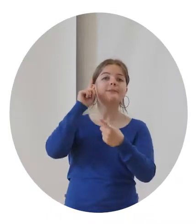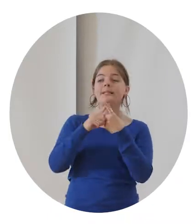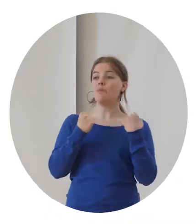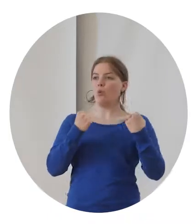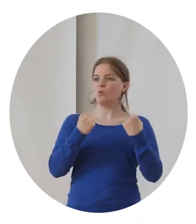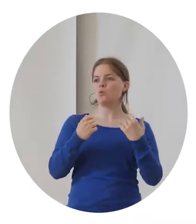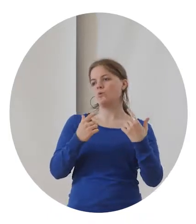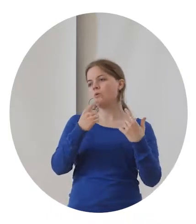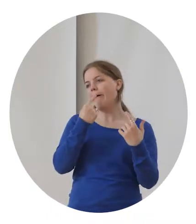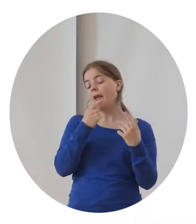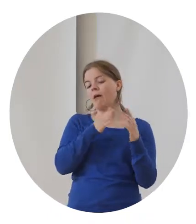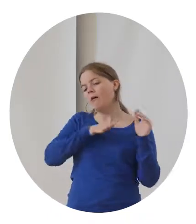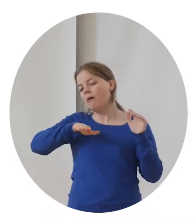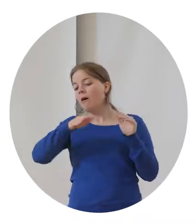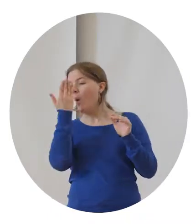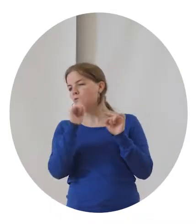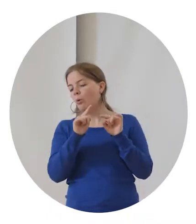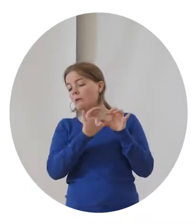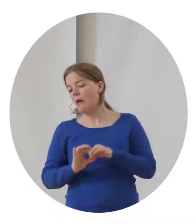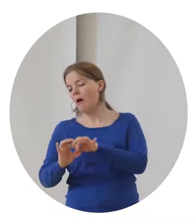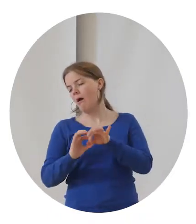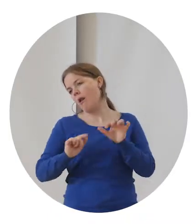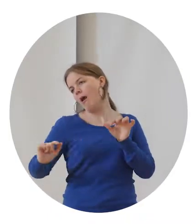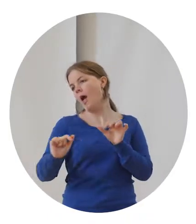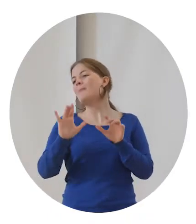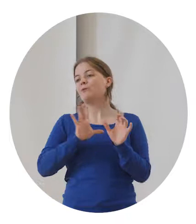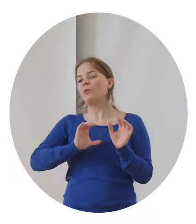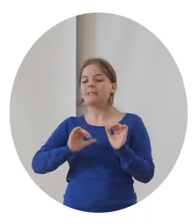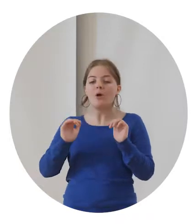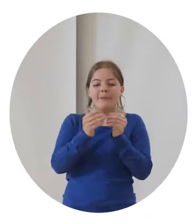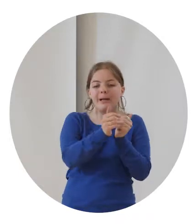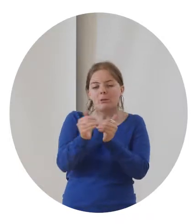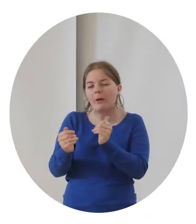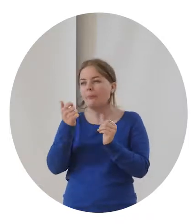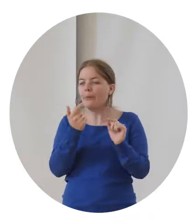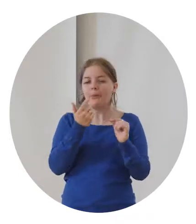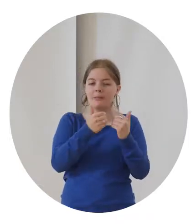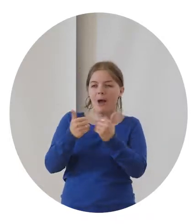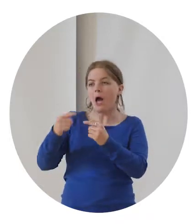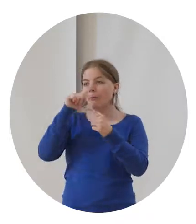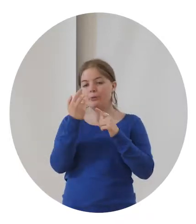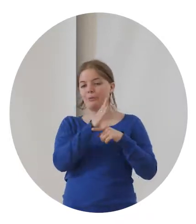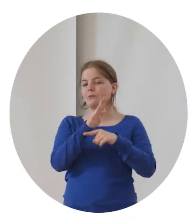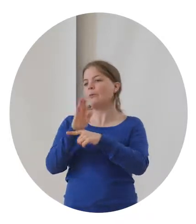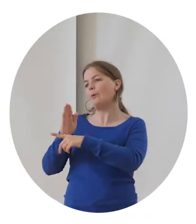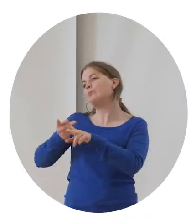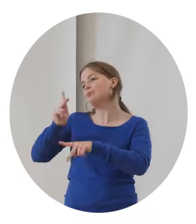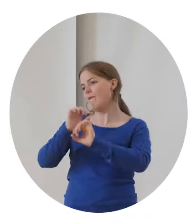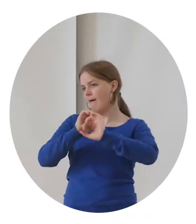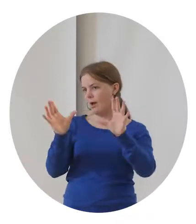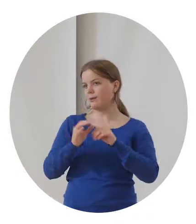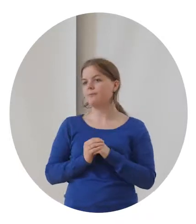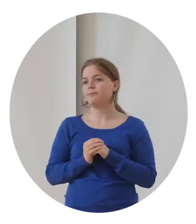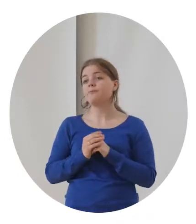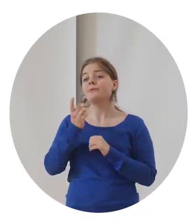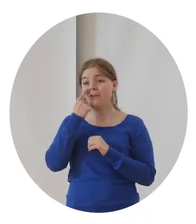il y a autre chose aussi à côté. Mais voilà, on a essayé de séparer un petit peu pour que la présentation soit plus claire. Donc on va